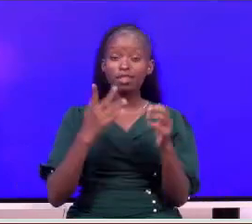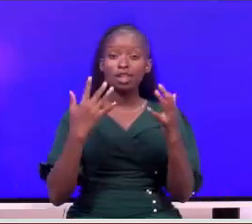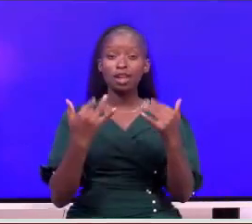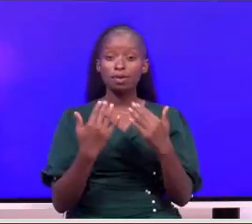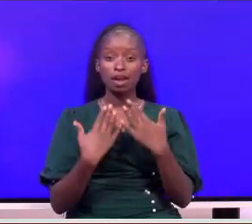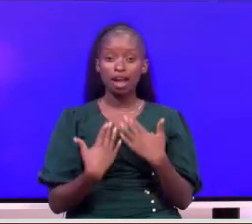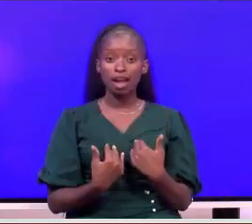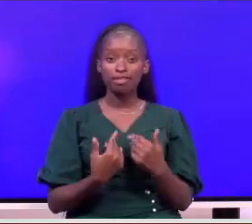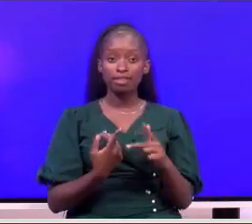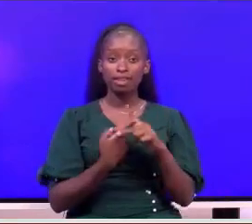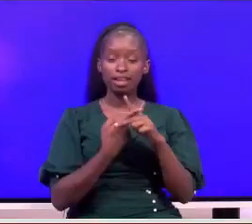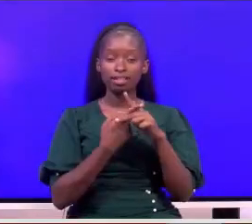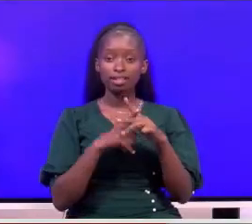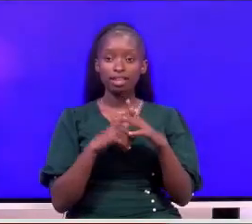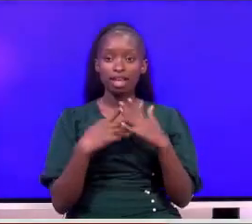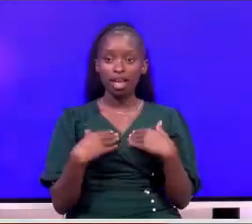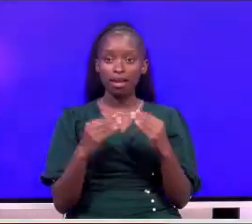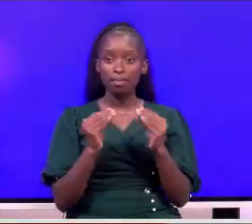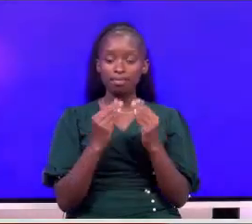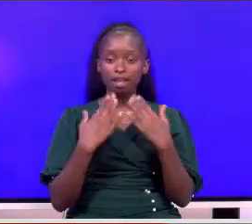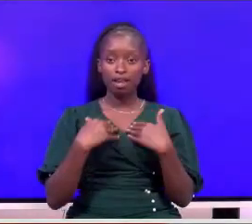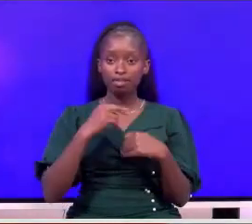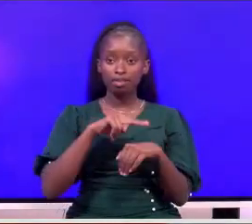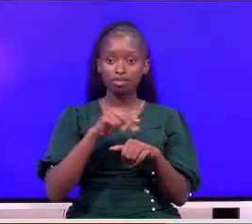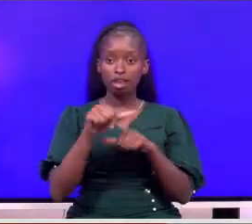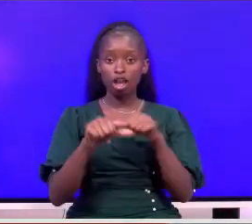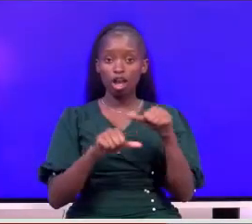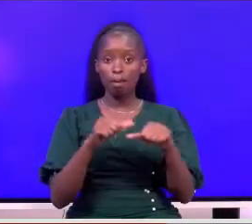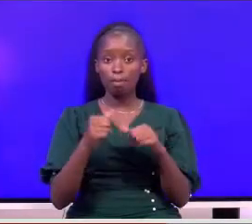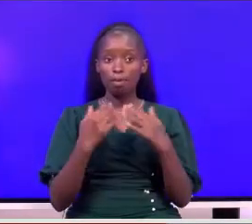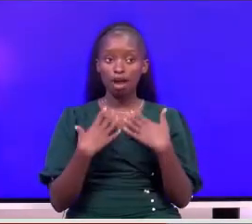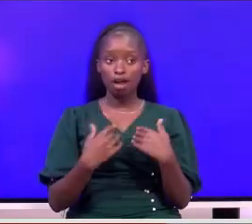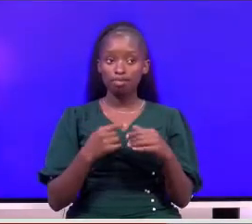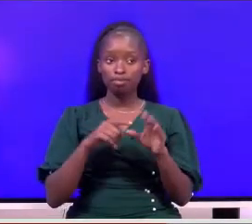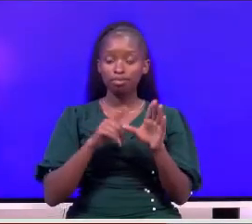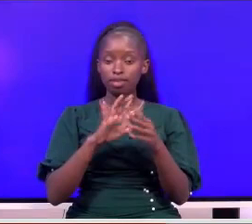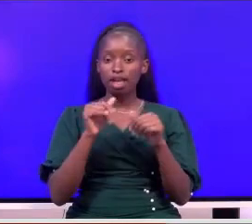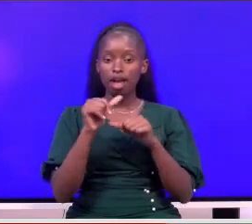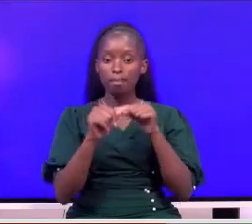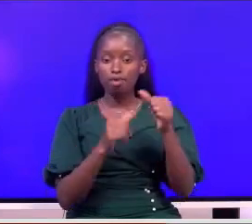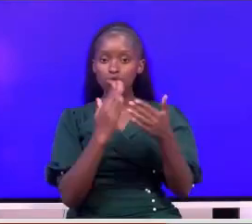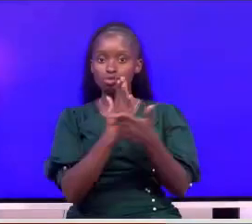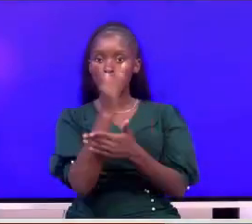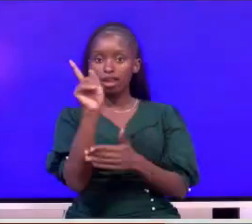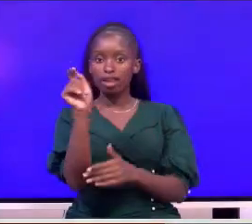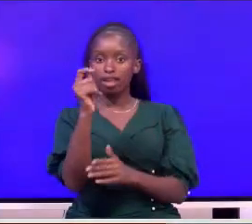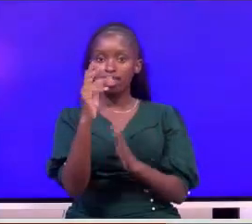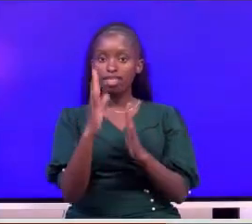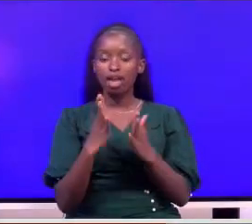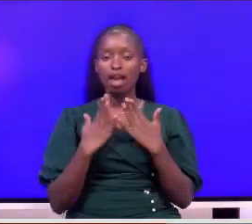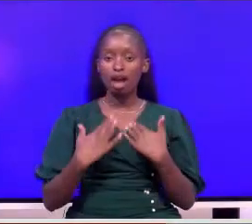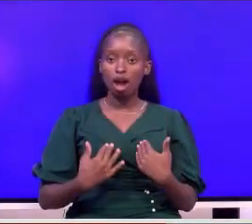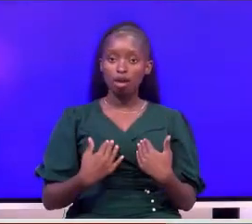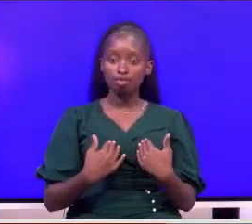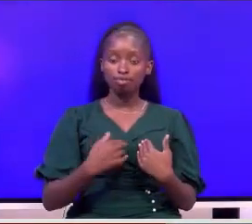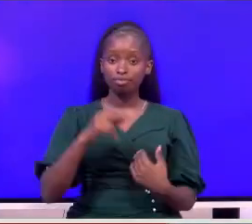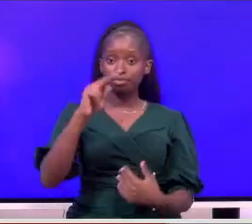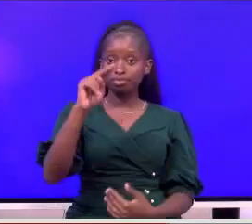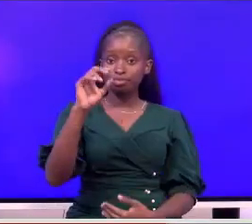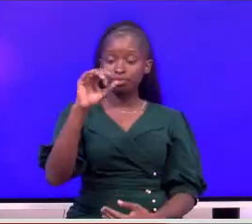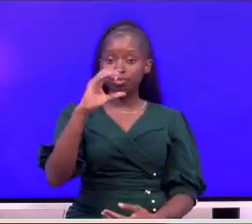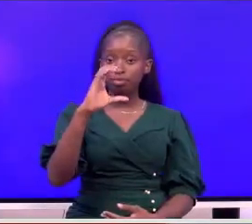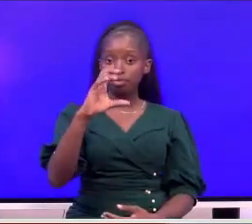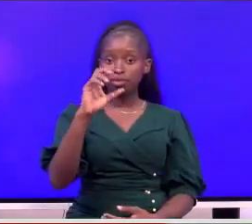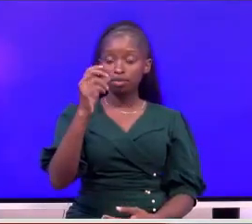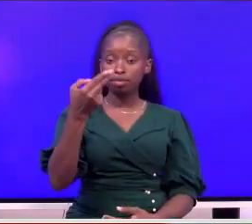kwa moja ni kwa baraza la kimataifa kuhusu usimamizi wa haki za binadamu NCAG limeelezea wasiwasi